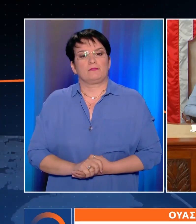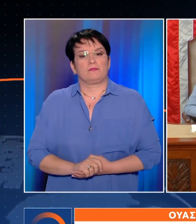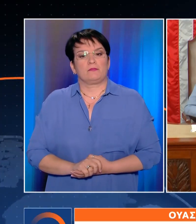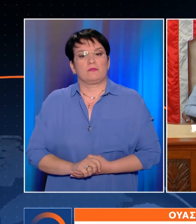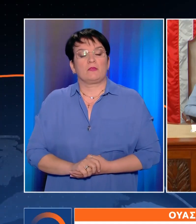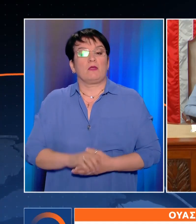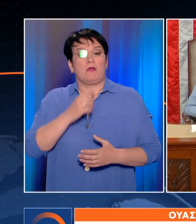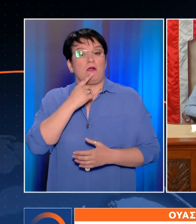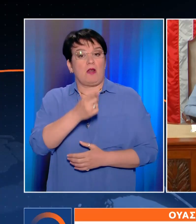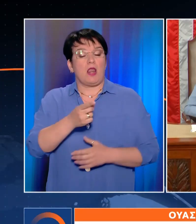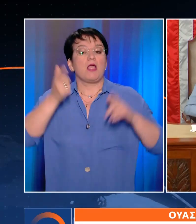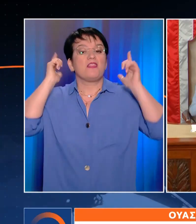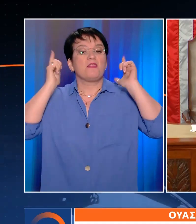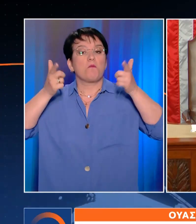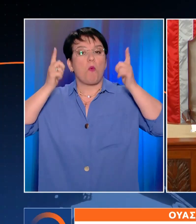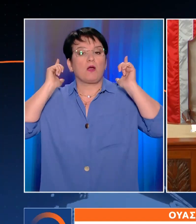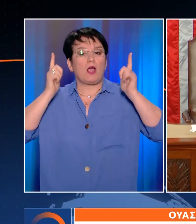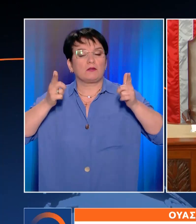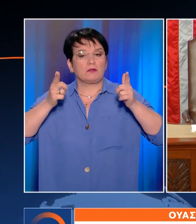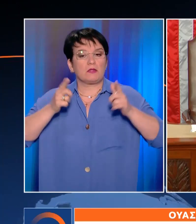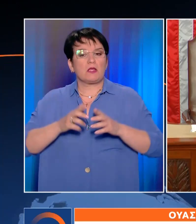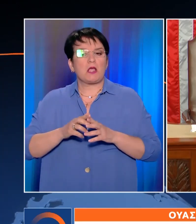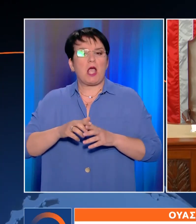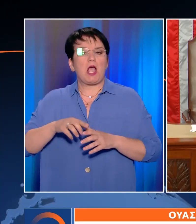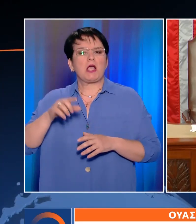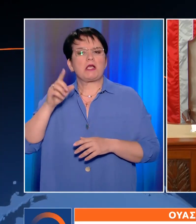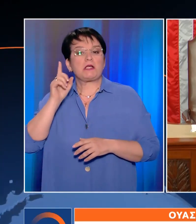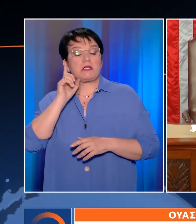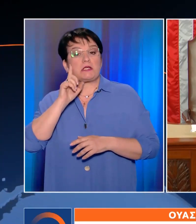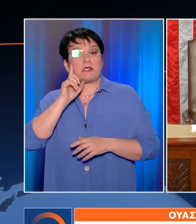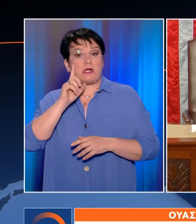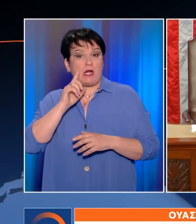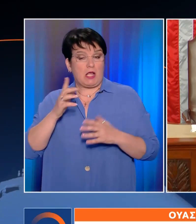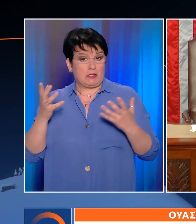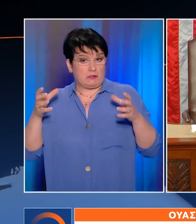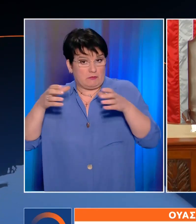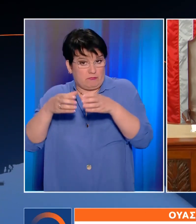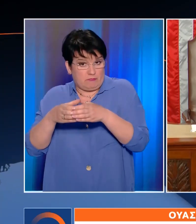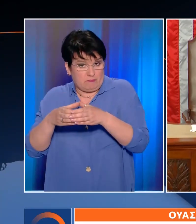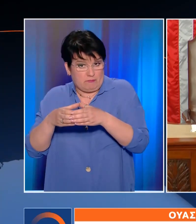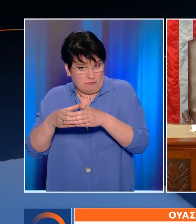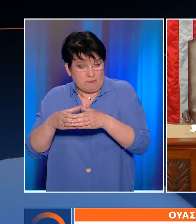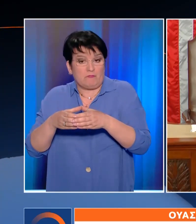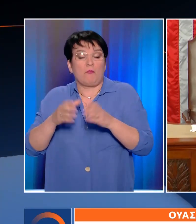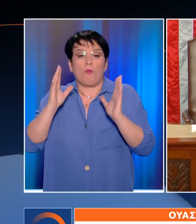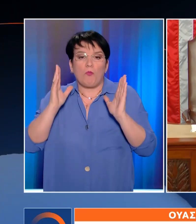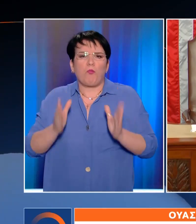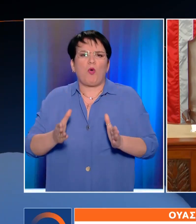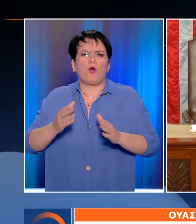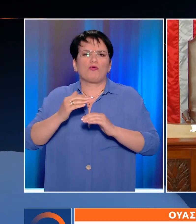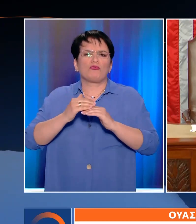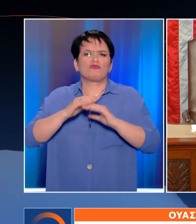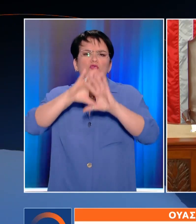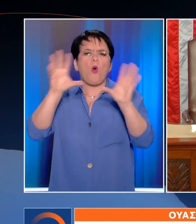Στη δημοκρατία μας είπε ότι οι γυναίκες θα πρέπει να έχουν πρόσβαση σε όλα τα